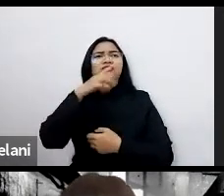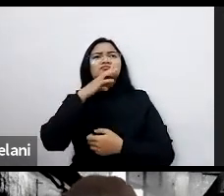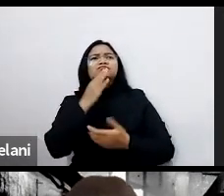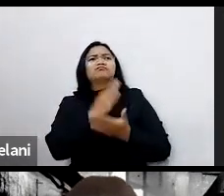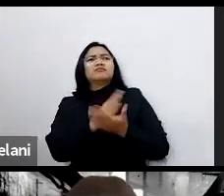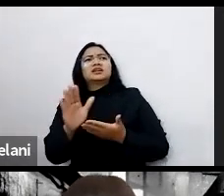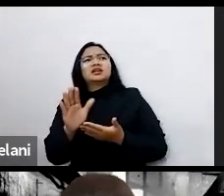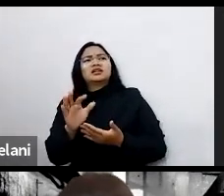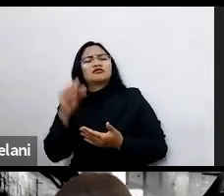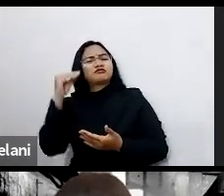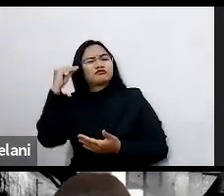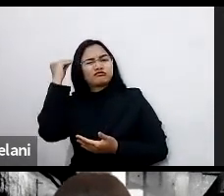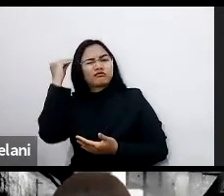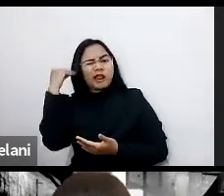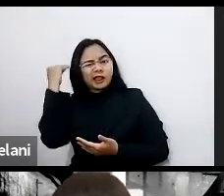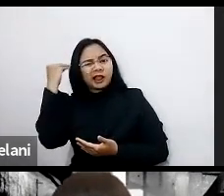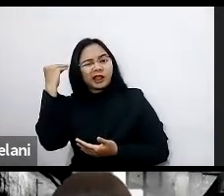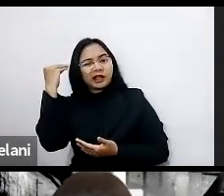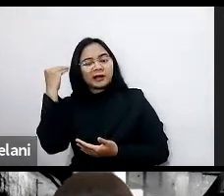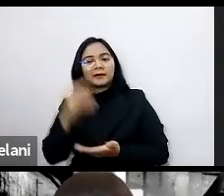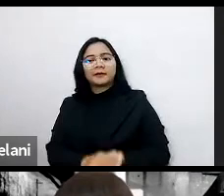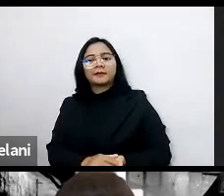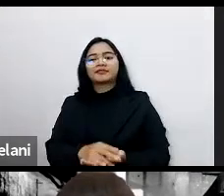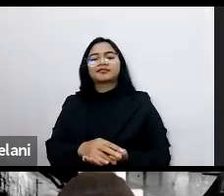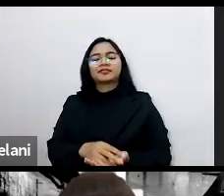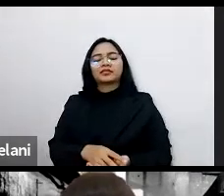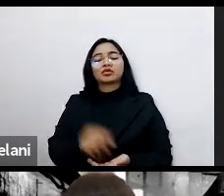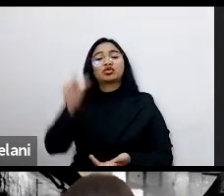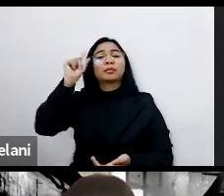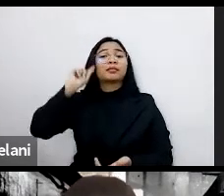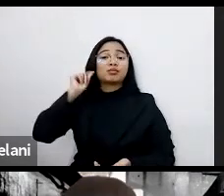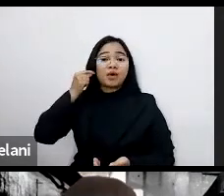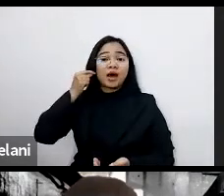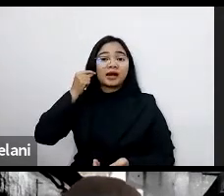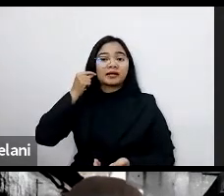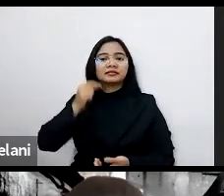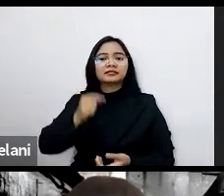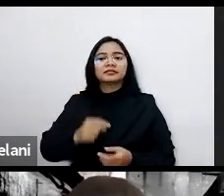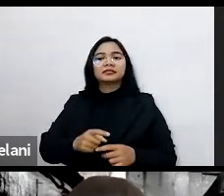ya buat perempuan gitu kan apalagi kalau kita memulai rekognisi